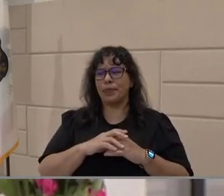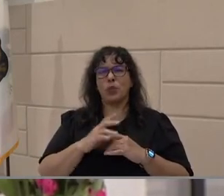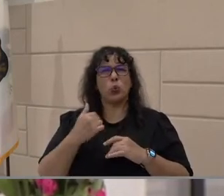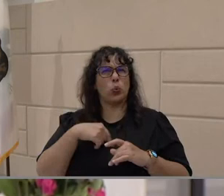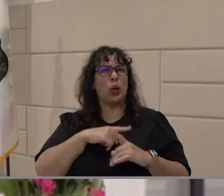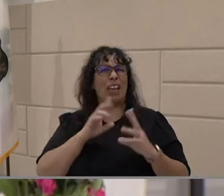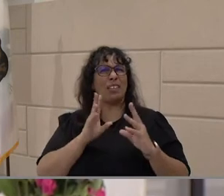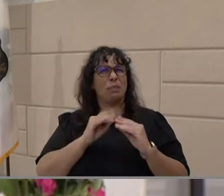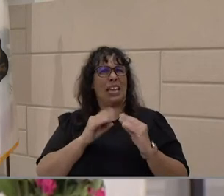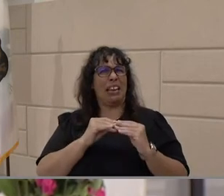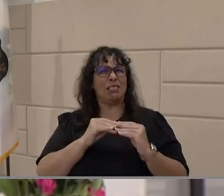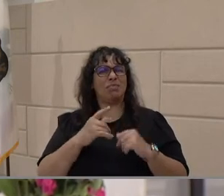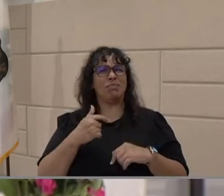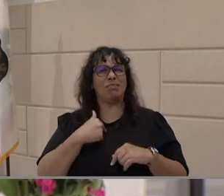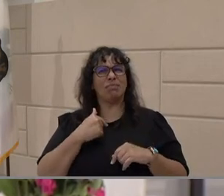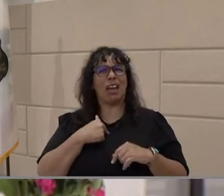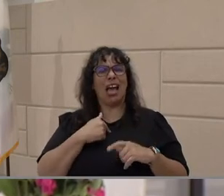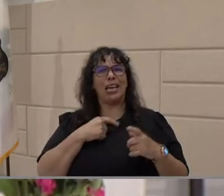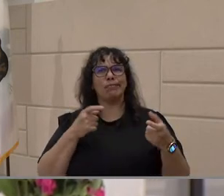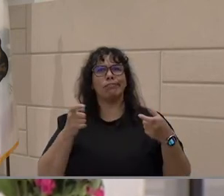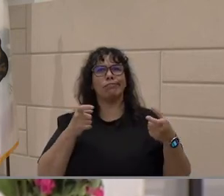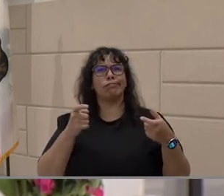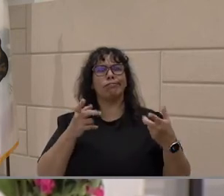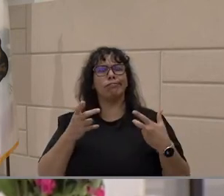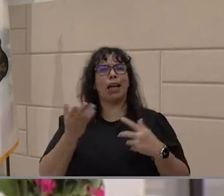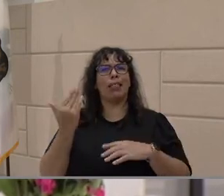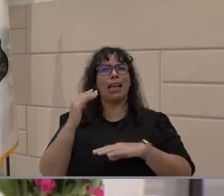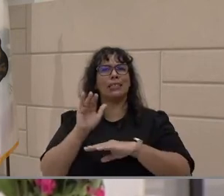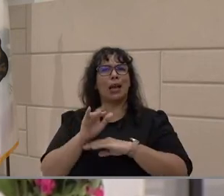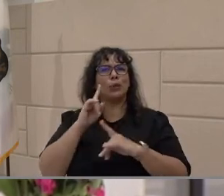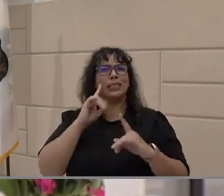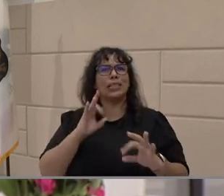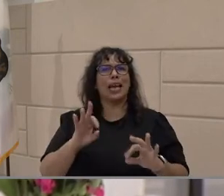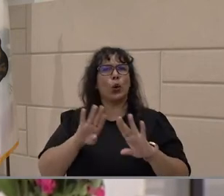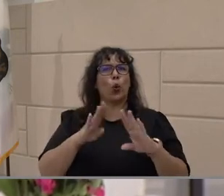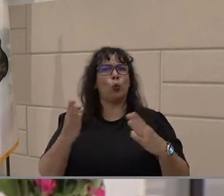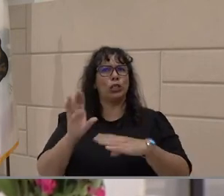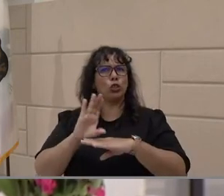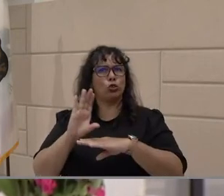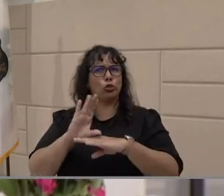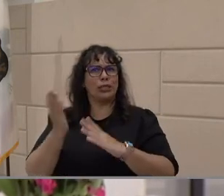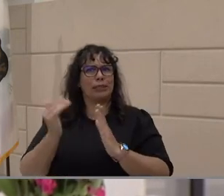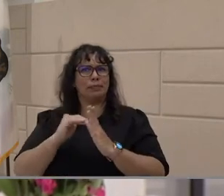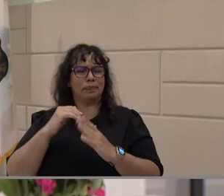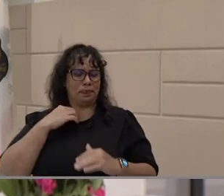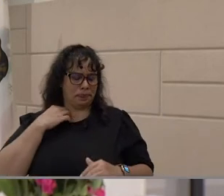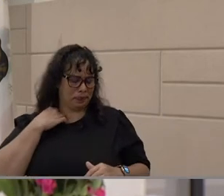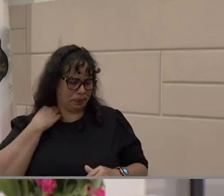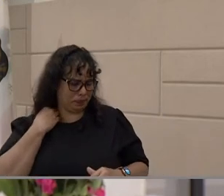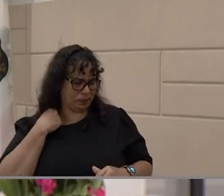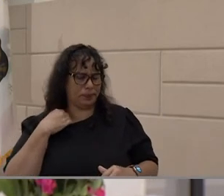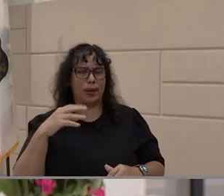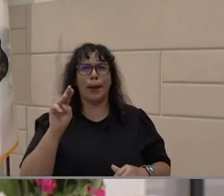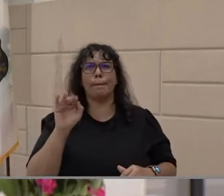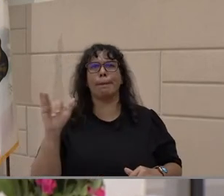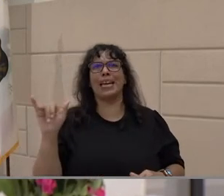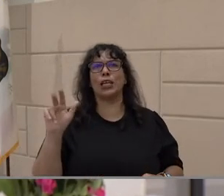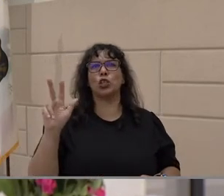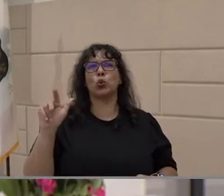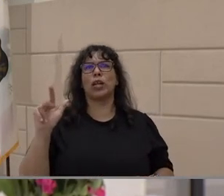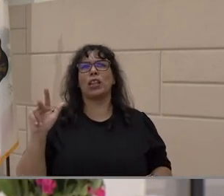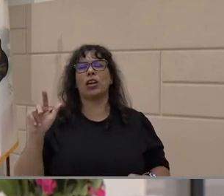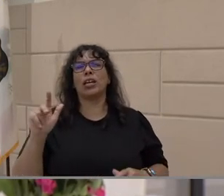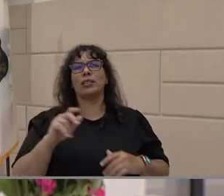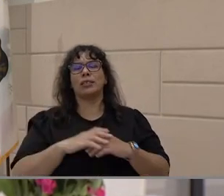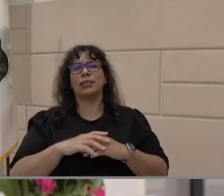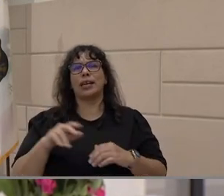ลูกทเวเจียนเนี่ยสมรู้ในขนมเกจประจุมดับใบสำไรทาอัมปีกาบาทเวสำหรับอาวิเฮียนั่